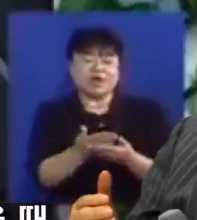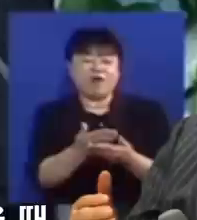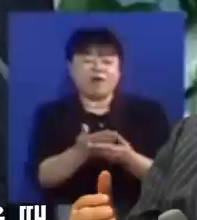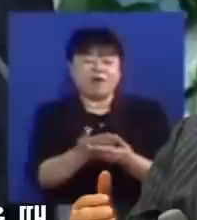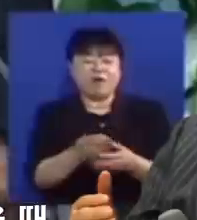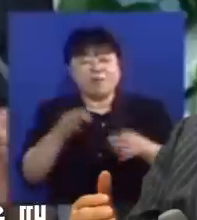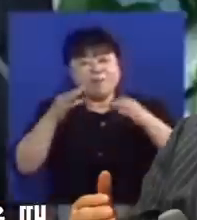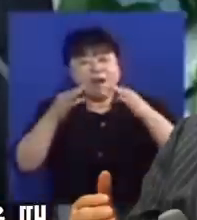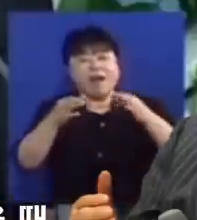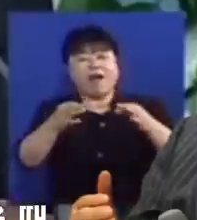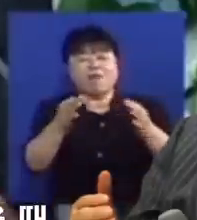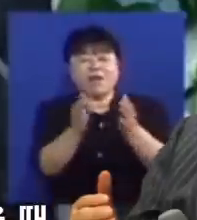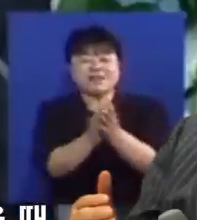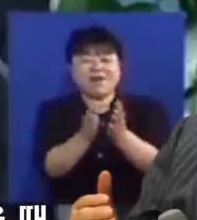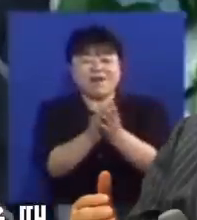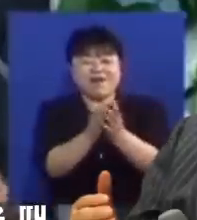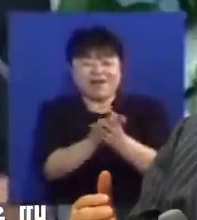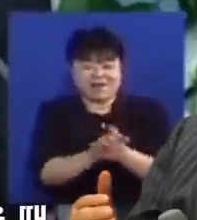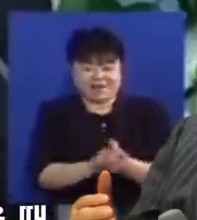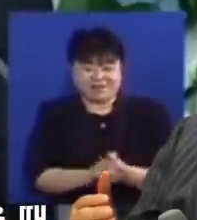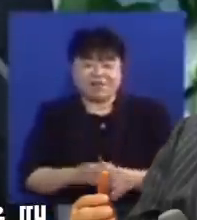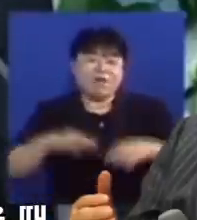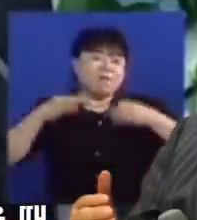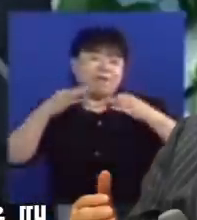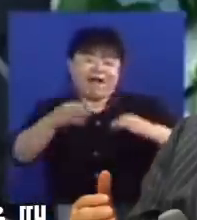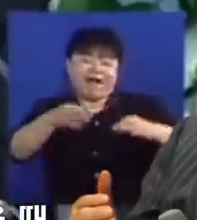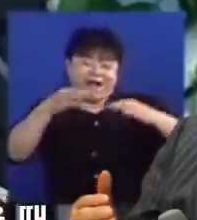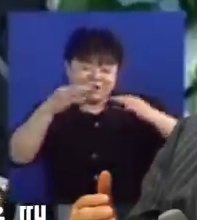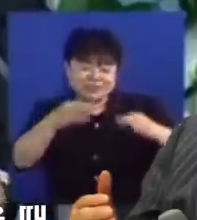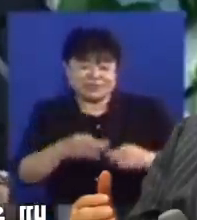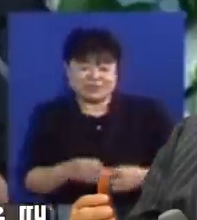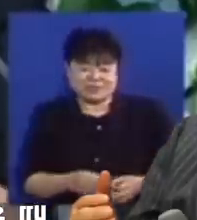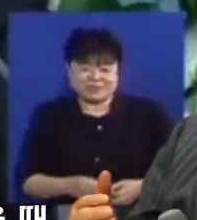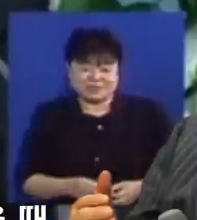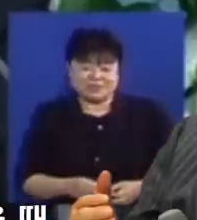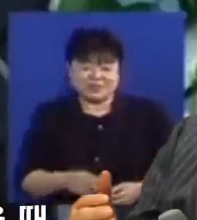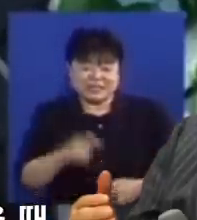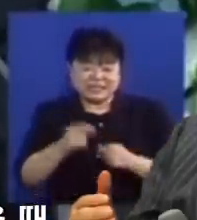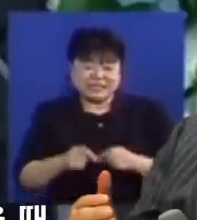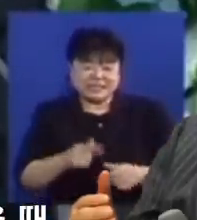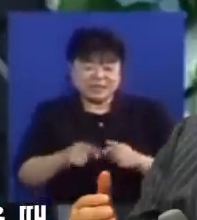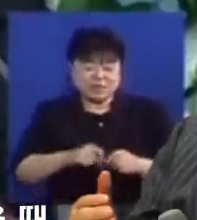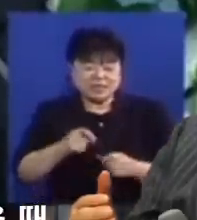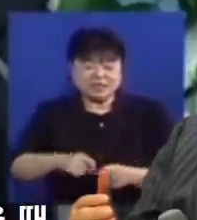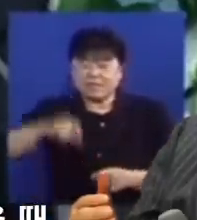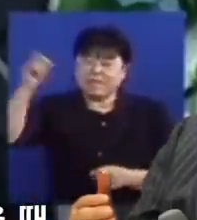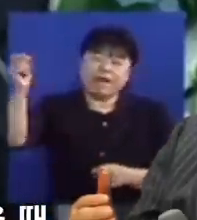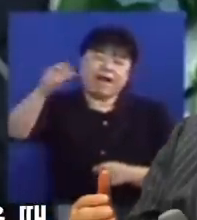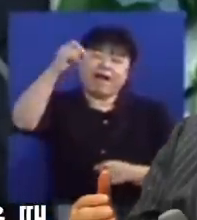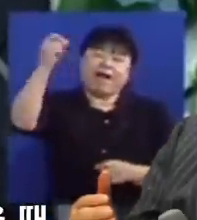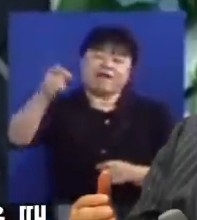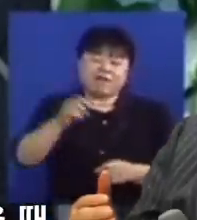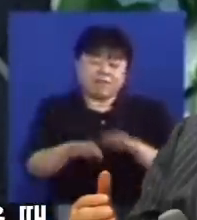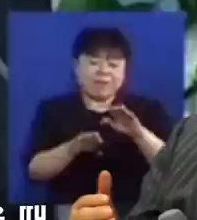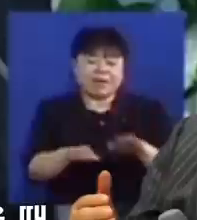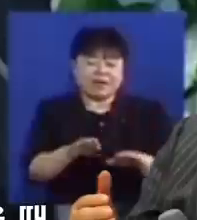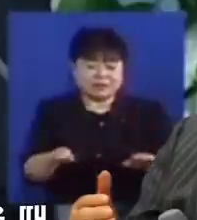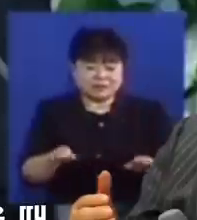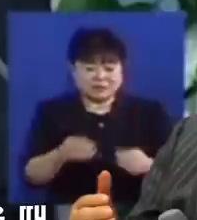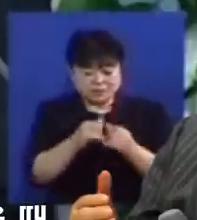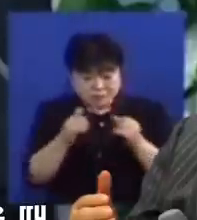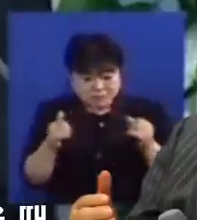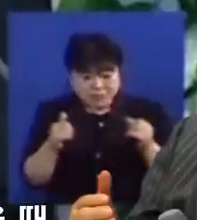구주여라고 환영을 하고 과음을 치고 종려나무 가지를 꺾어서 그 발 앞에 깔고 하던 그